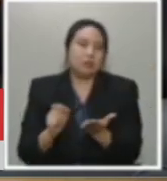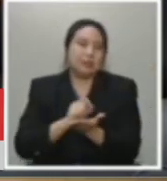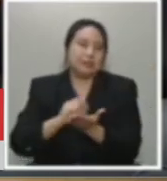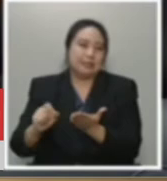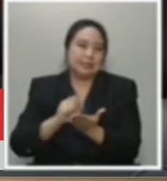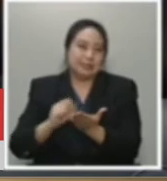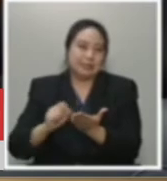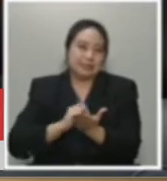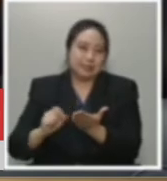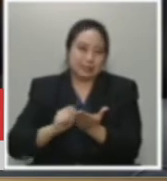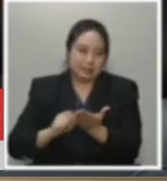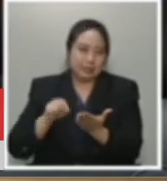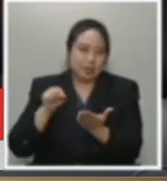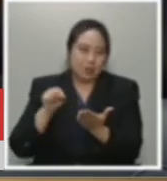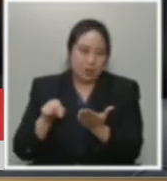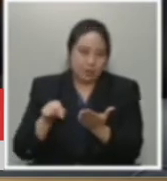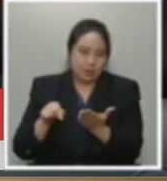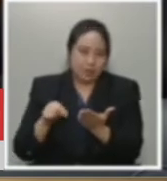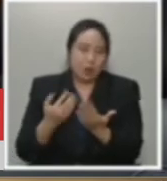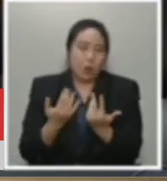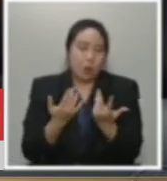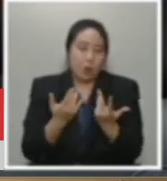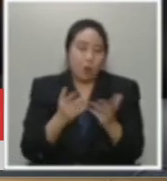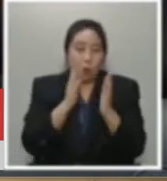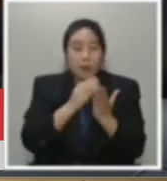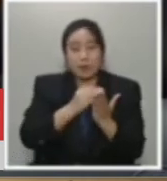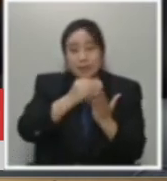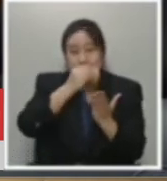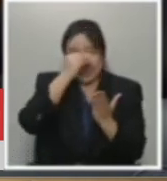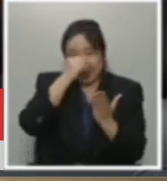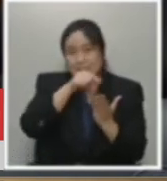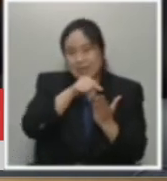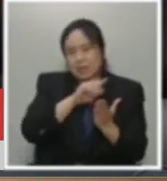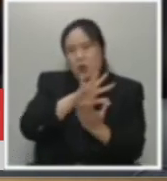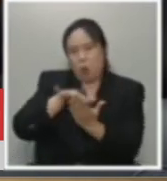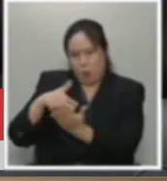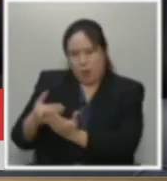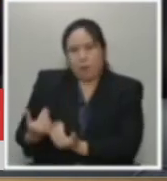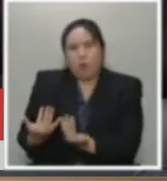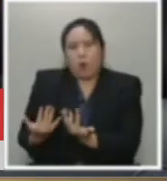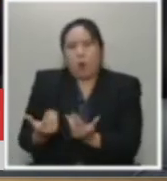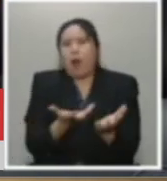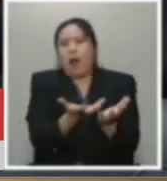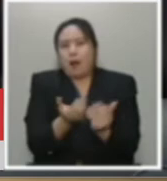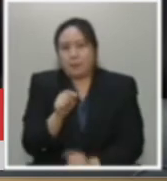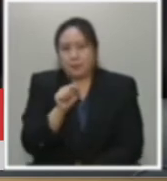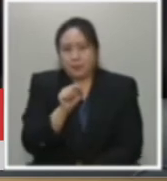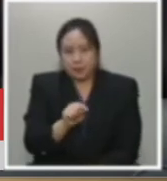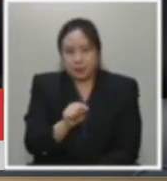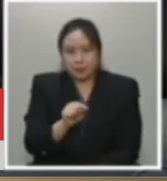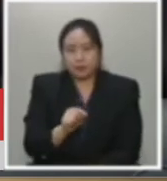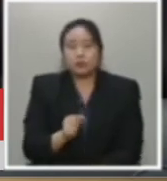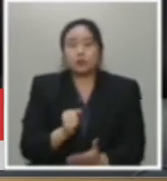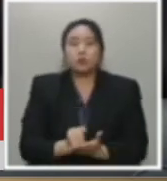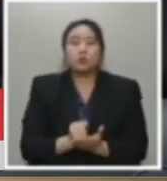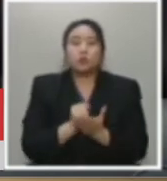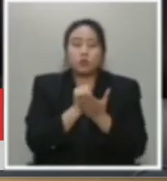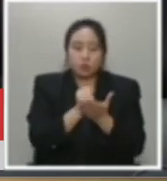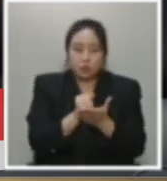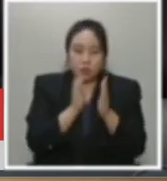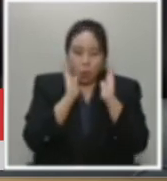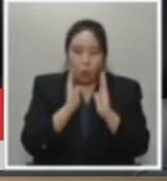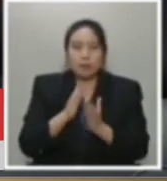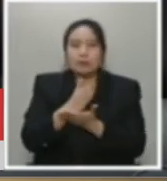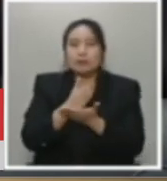แผนไว้รองรับเยาวชนของชาติด้วยค่ะท่านประธานคะเพื่อที่จะไม่หายไปจ